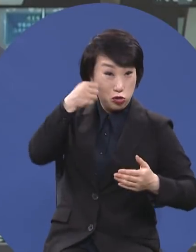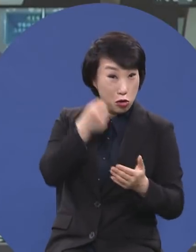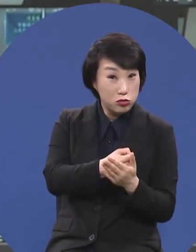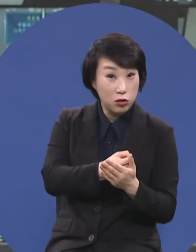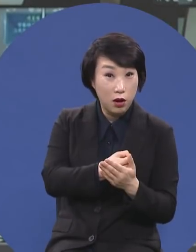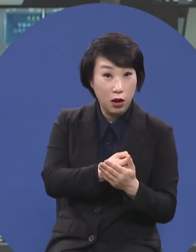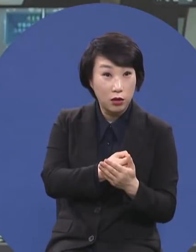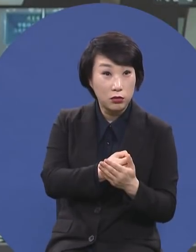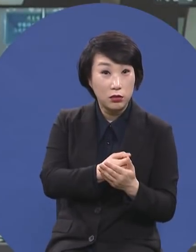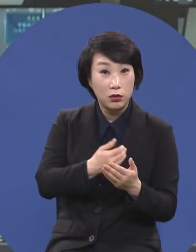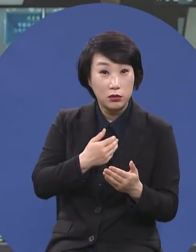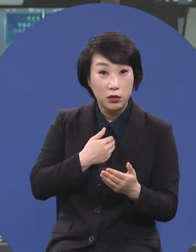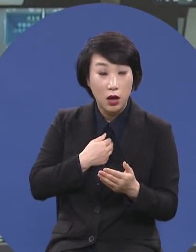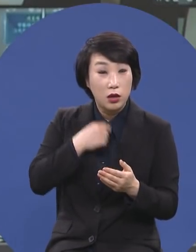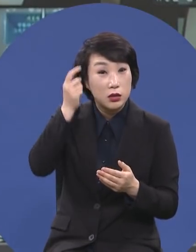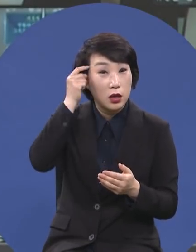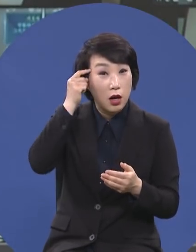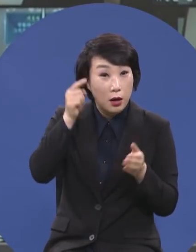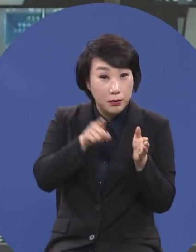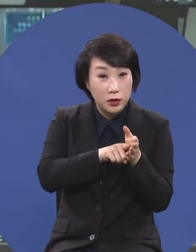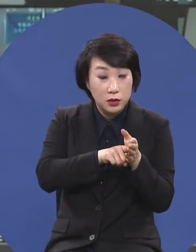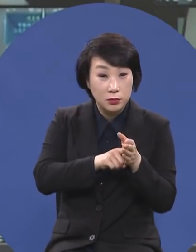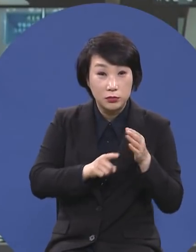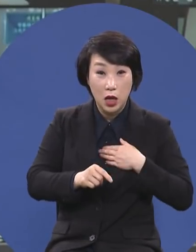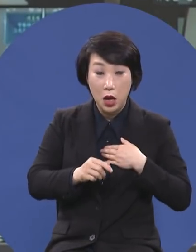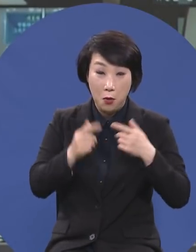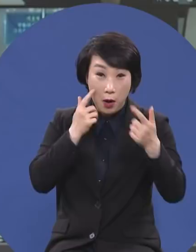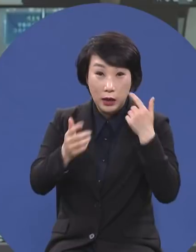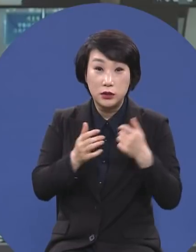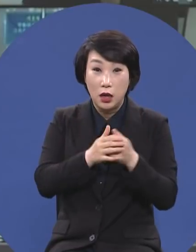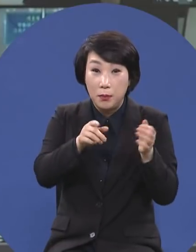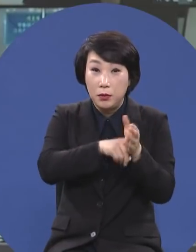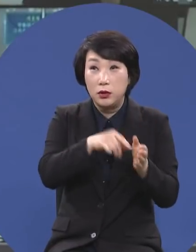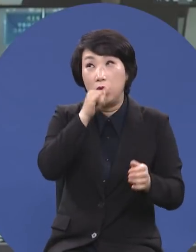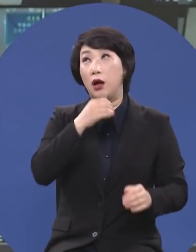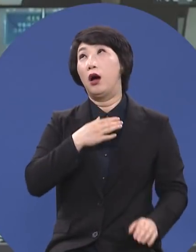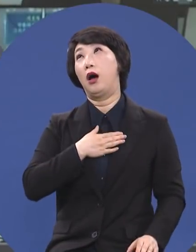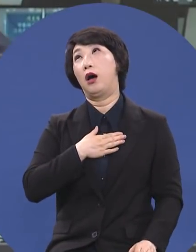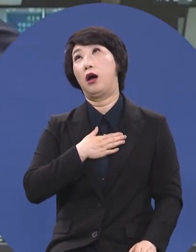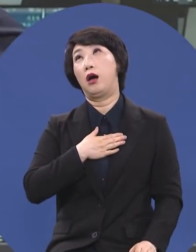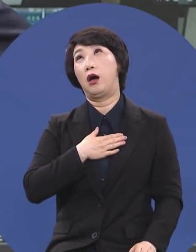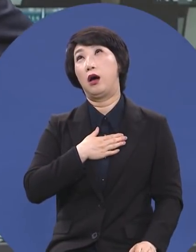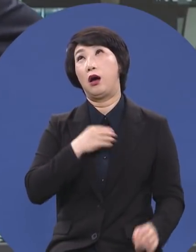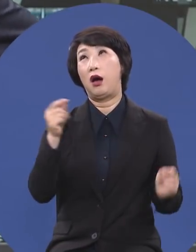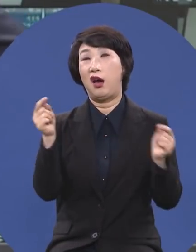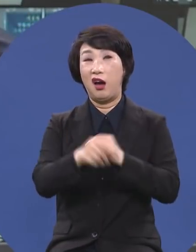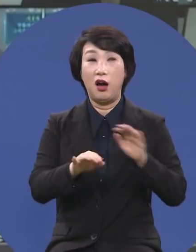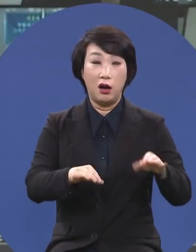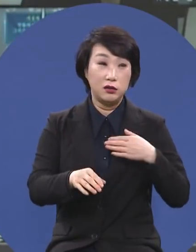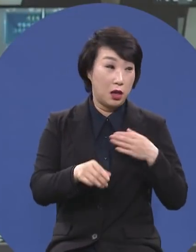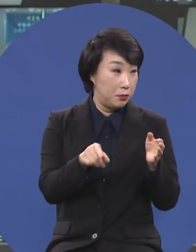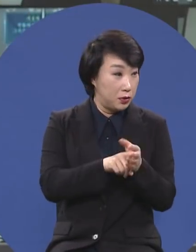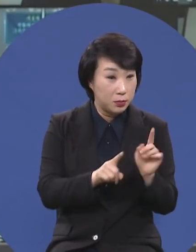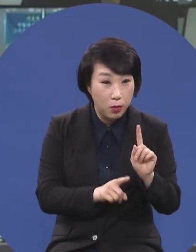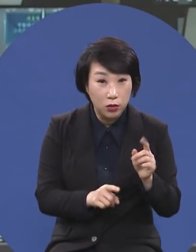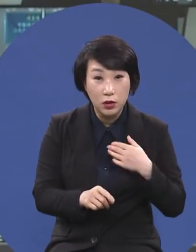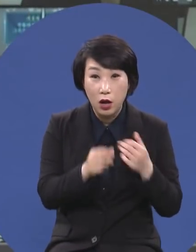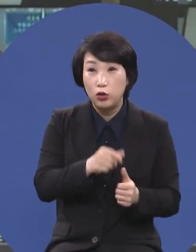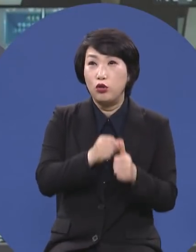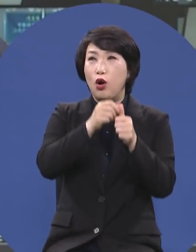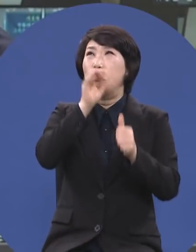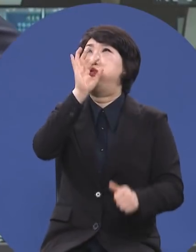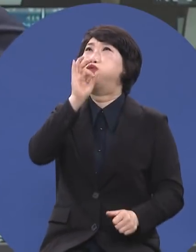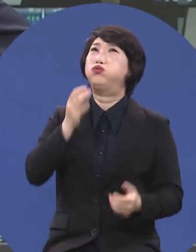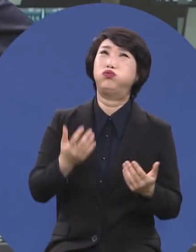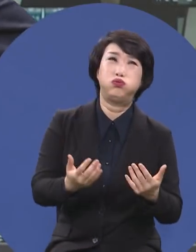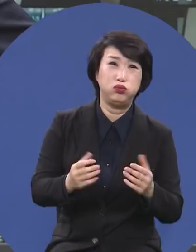결정한 내 신념과 내 확신의 믿음이었네. 이 믿음으로서는 내가 구원받을 수